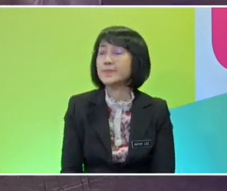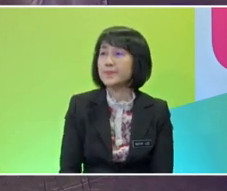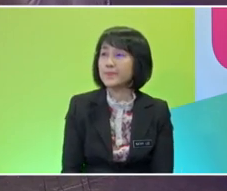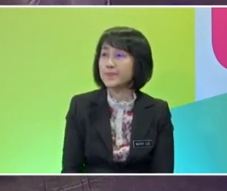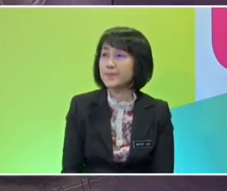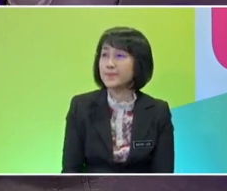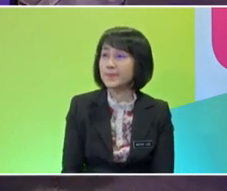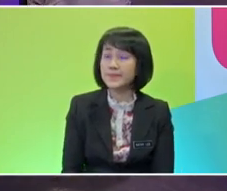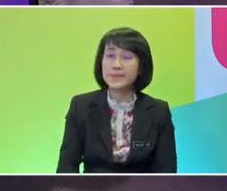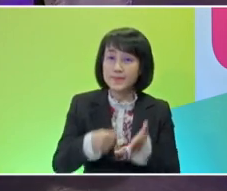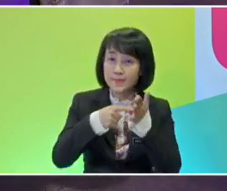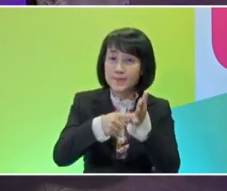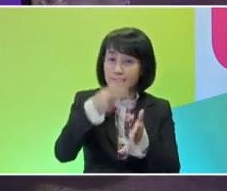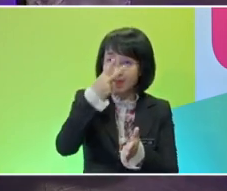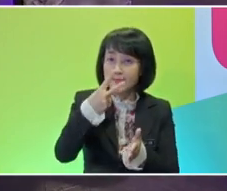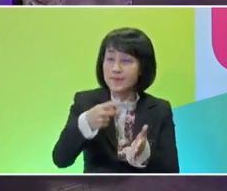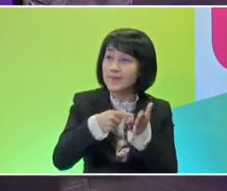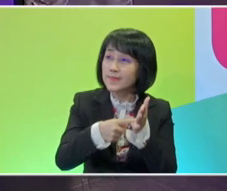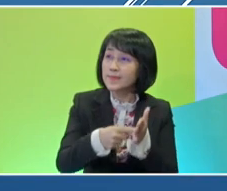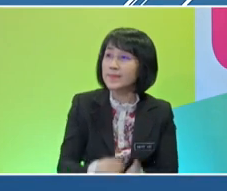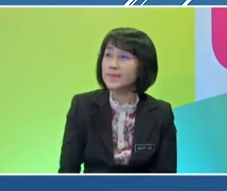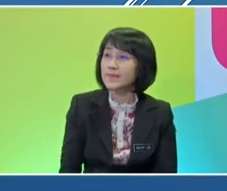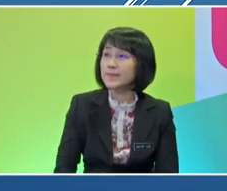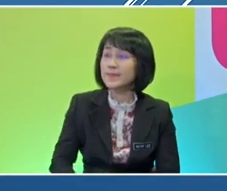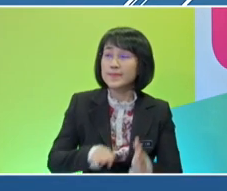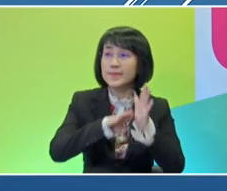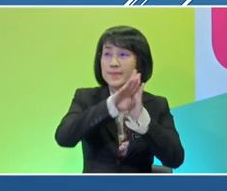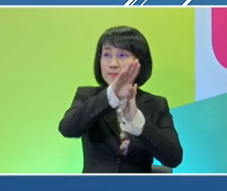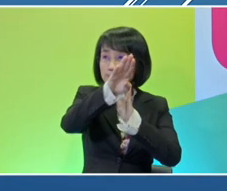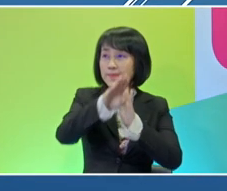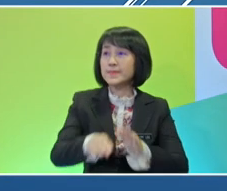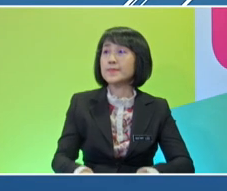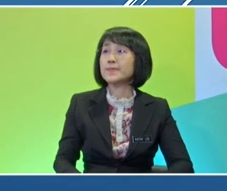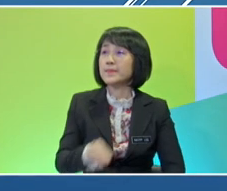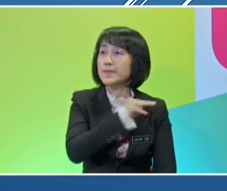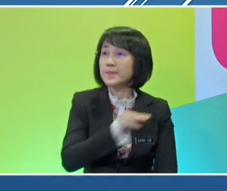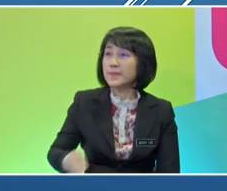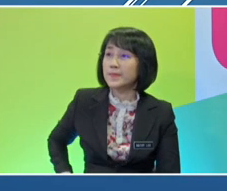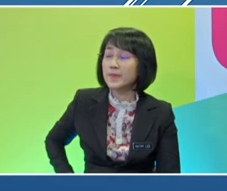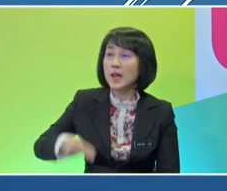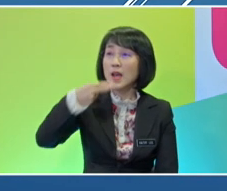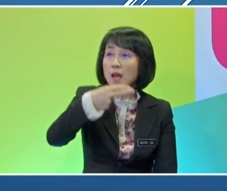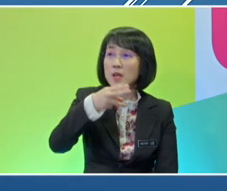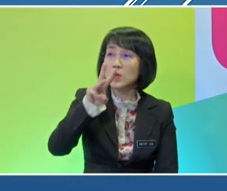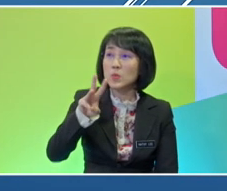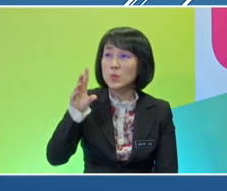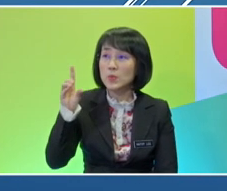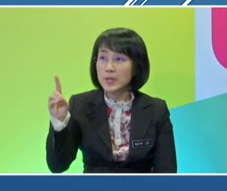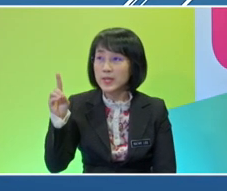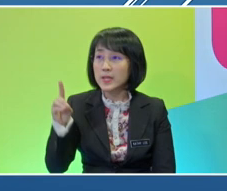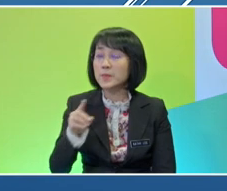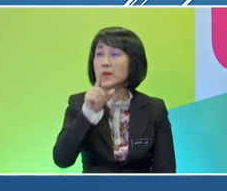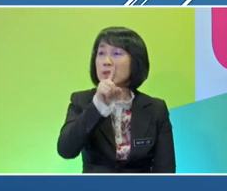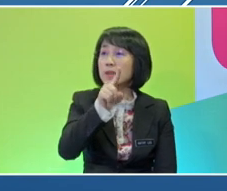tengok pada slide yang Saya tunjukkan Oke ini adalah peningkatan pada zaman majahan Woody ya Han Woody pada 140